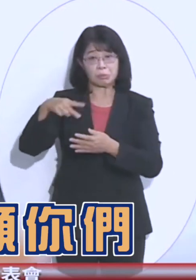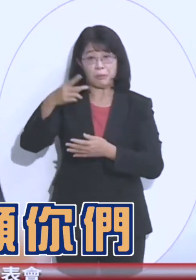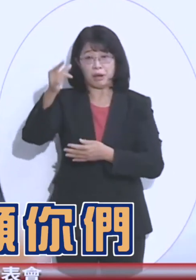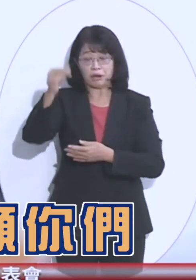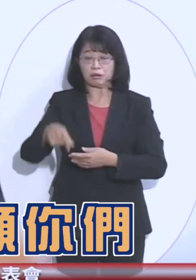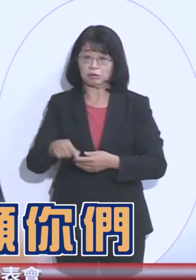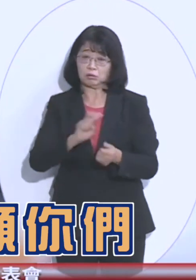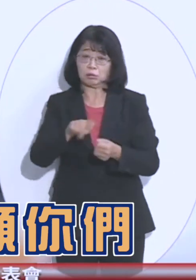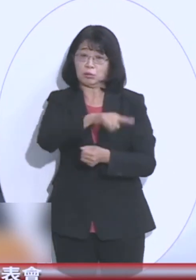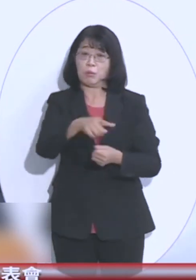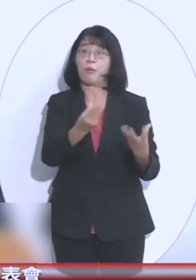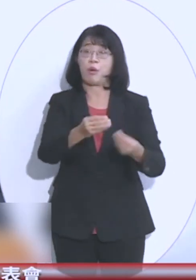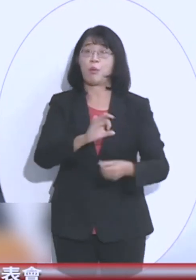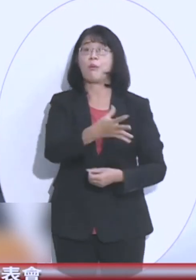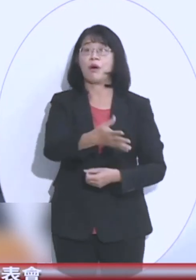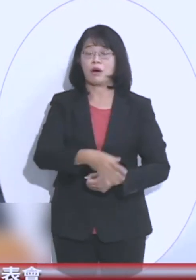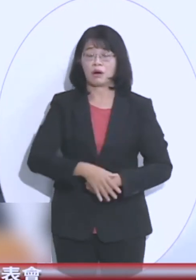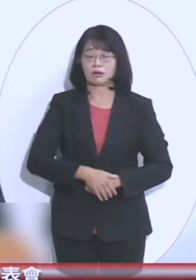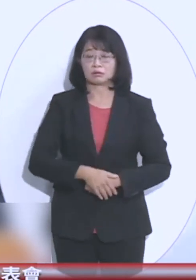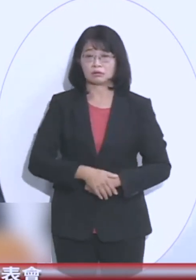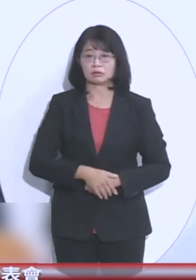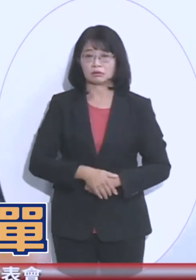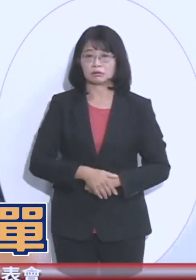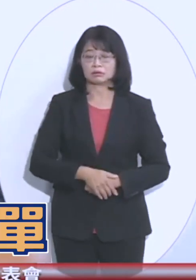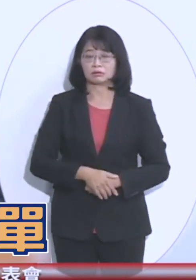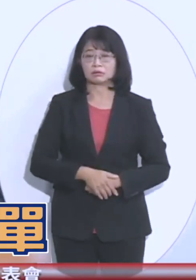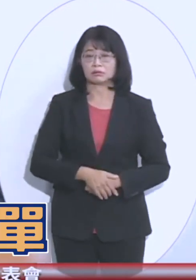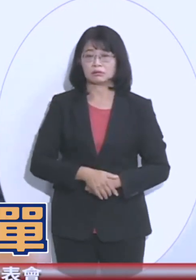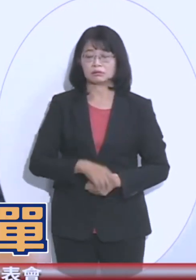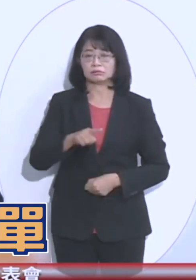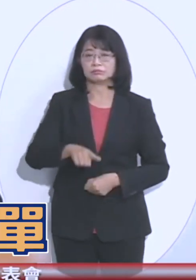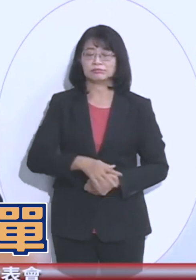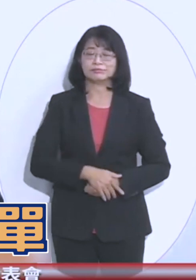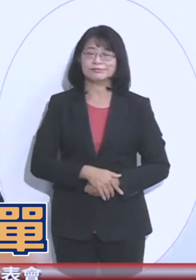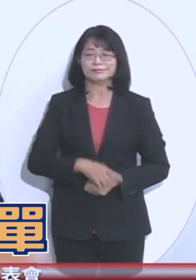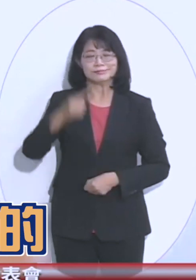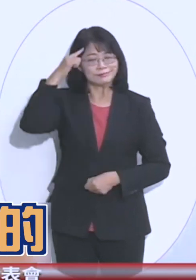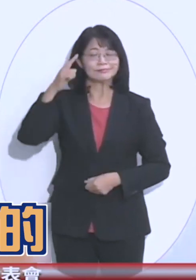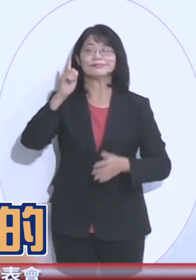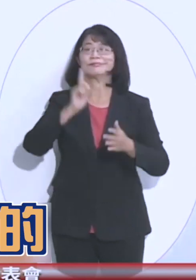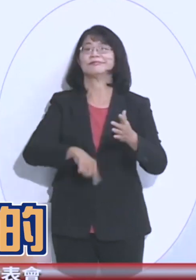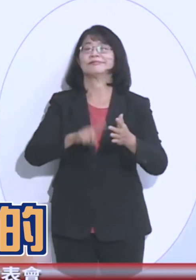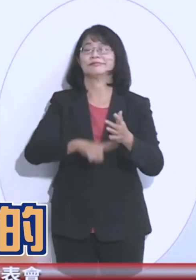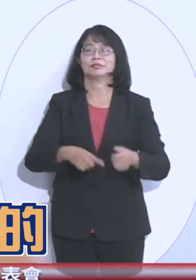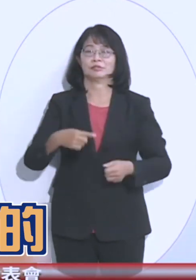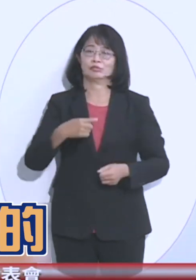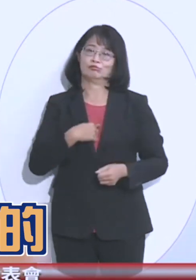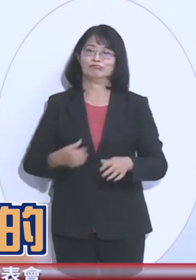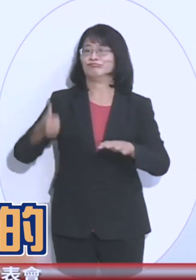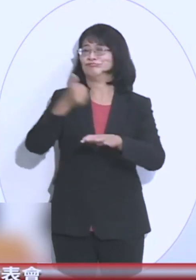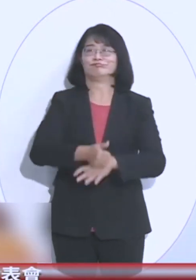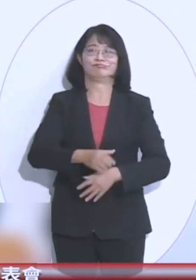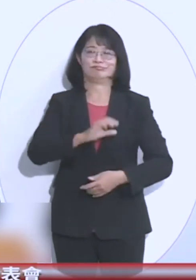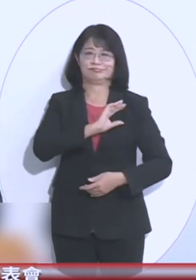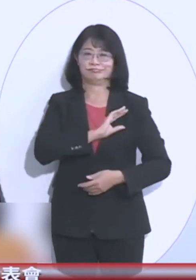那无要照顾你，哦，因为。伊的思维真简单， 伊认为伊稳到，伊唔免做代